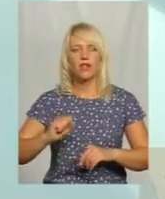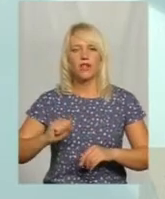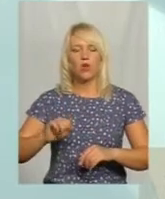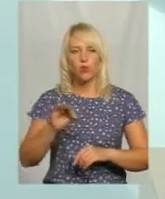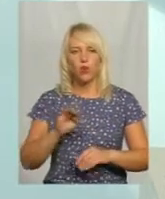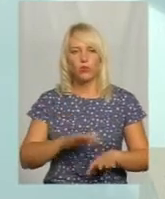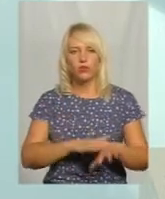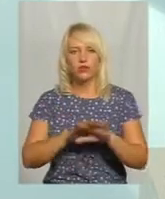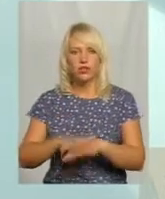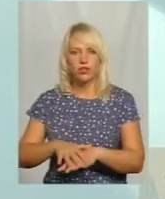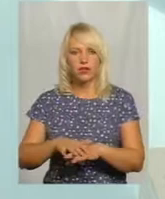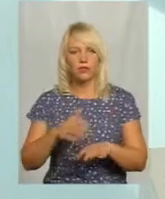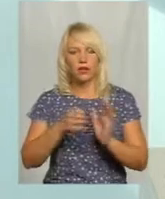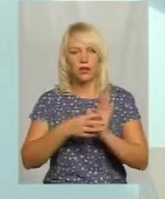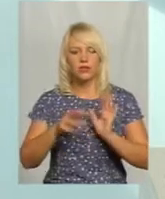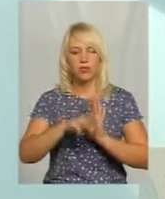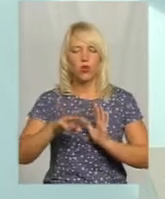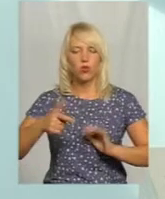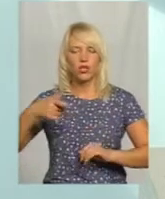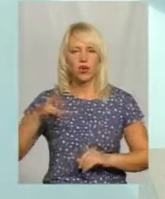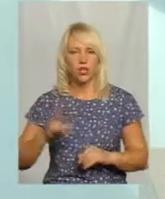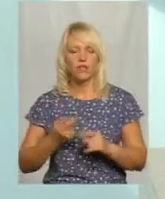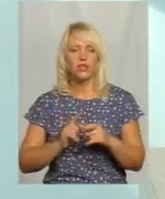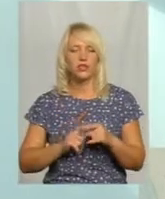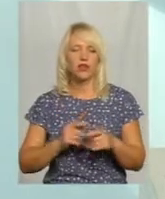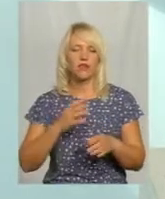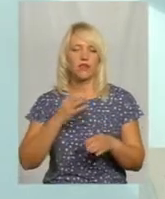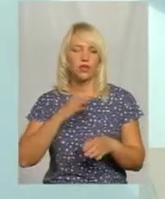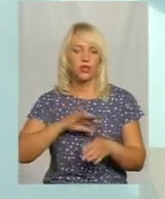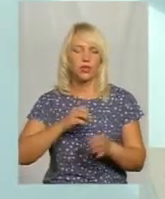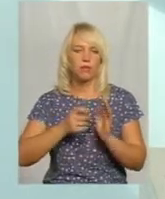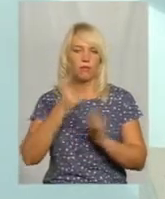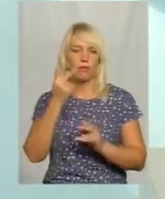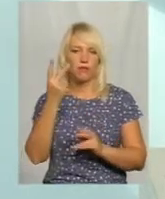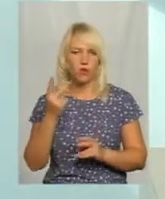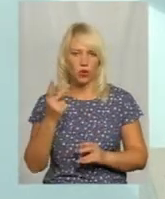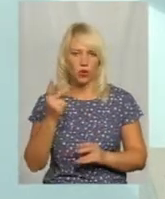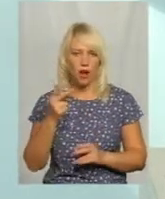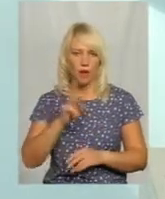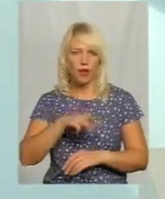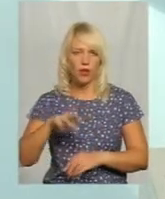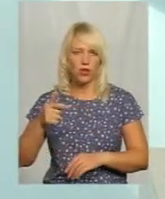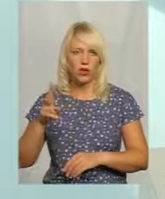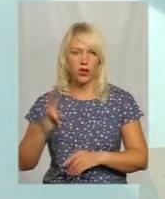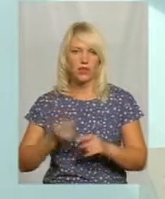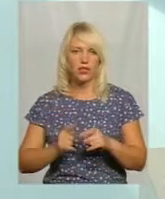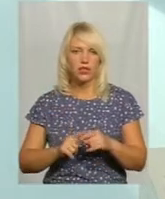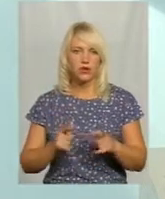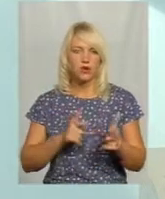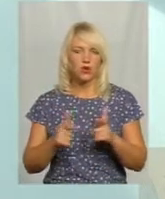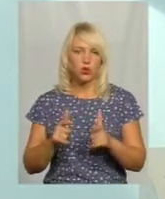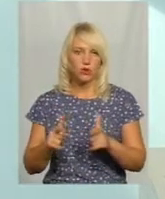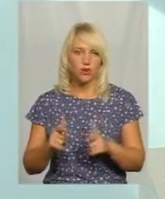зайшло 15 мільйонів гривень, із них ми вже використали 1,5 мільйона гривень, і це підготували,